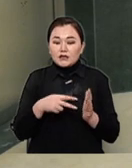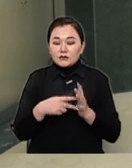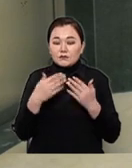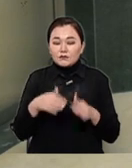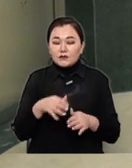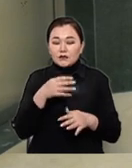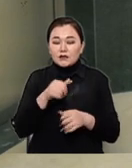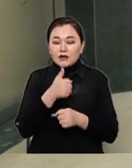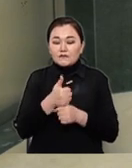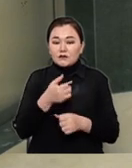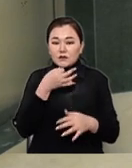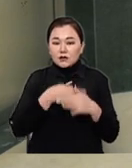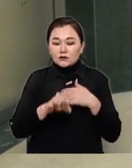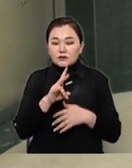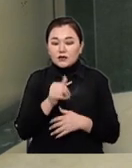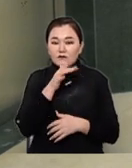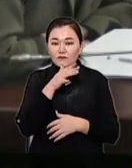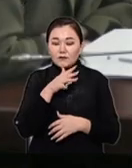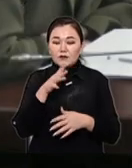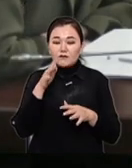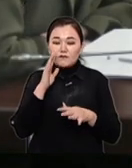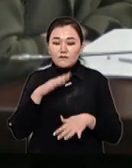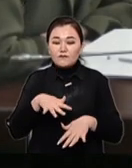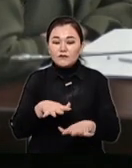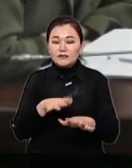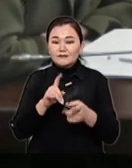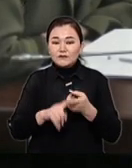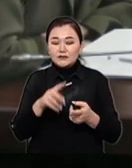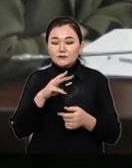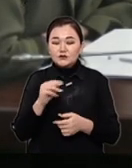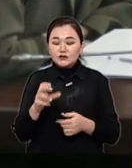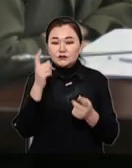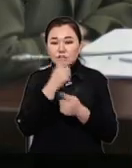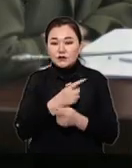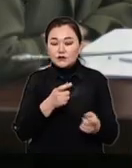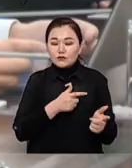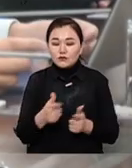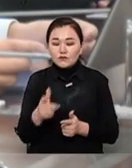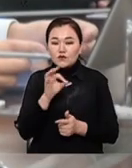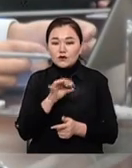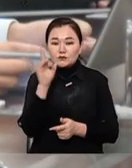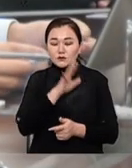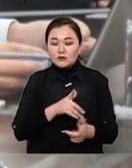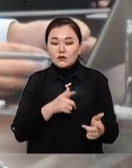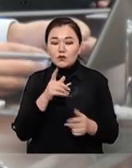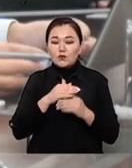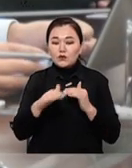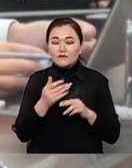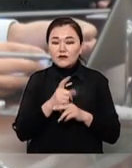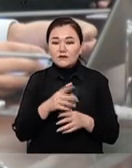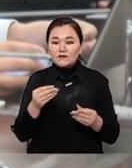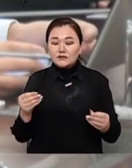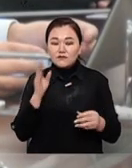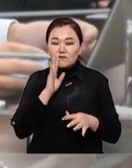основной прогноз на период паводка. В МЧС объявили о готовности на республиканском уровне. Этой весной